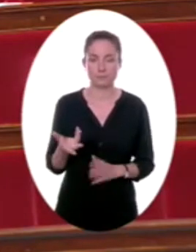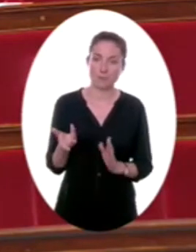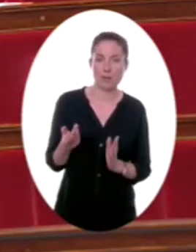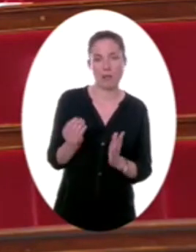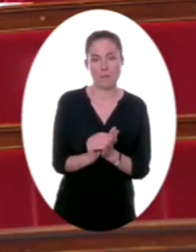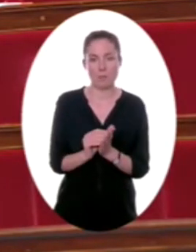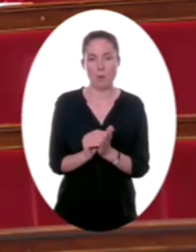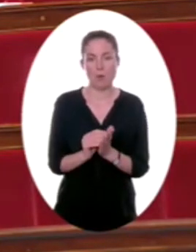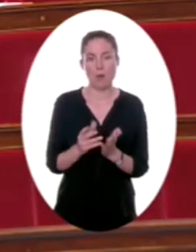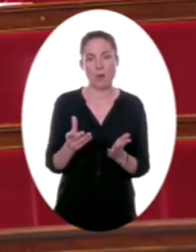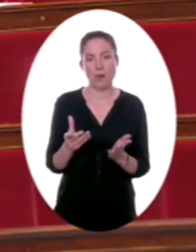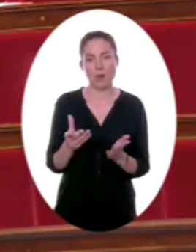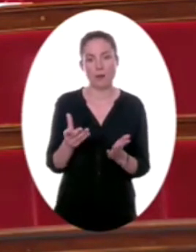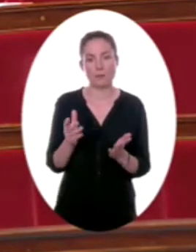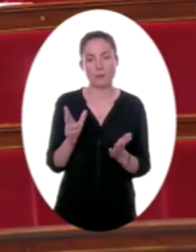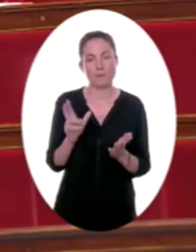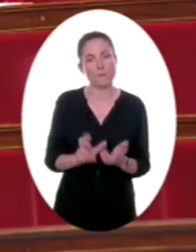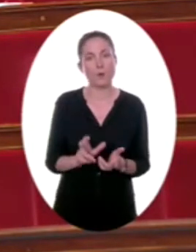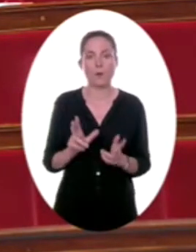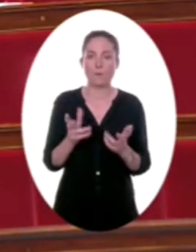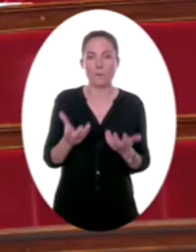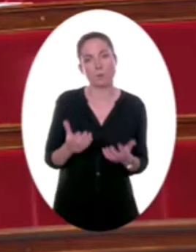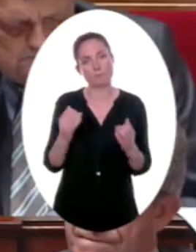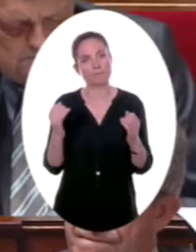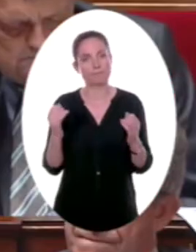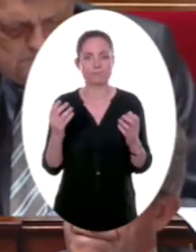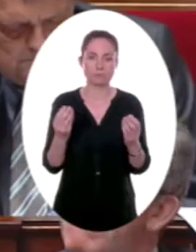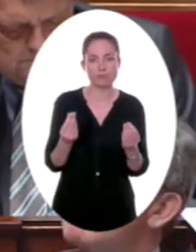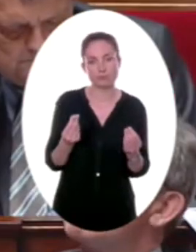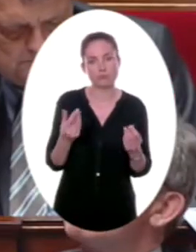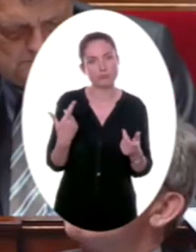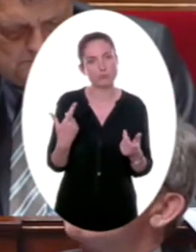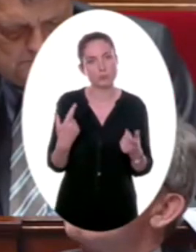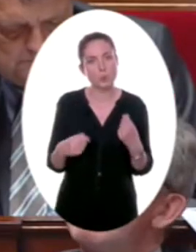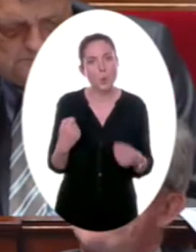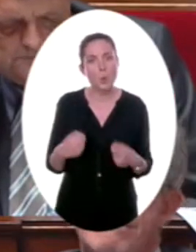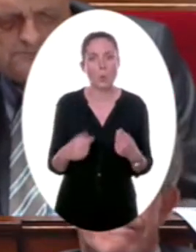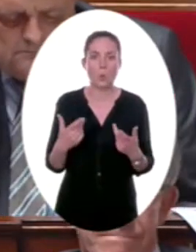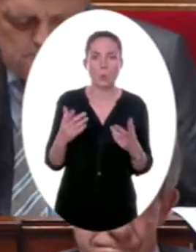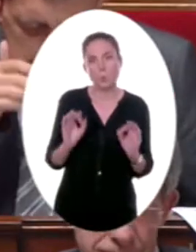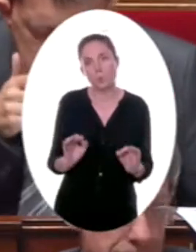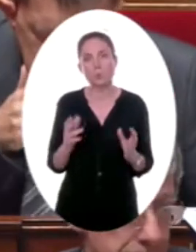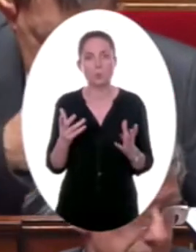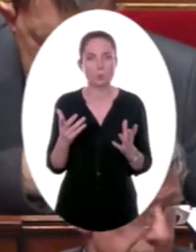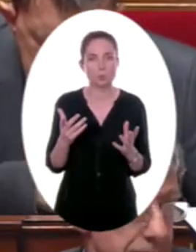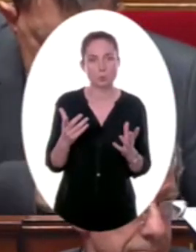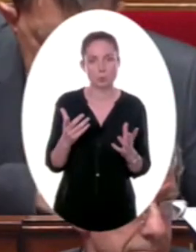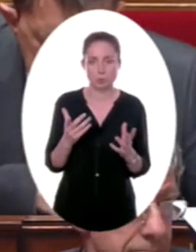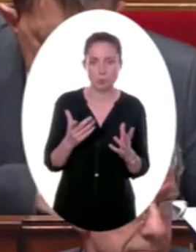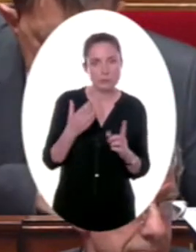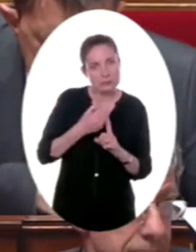amendement que je souhaite consensuel et je dois vous avouer que je ne peux pas faire beaucoup plus puisque j'ai repris in